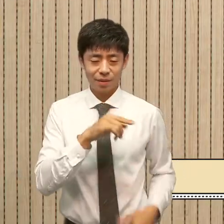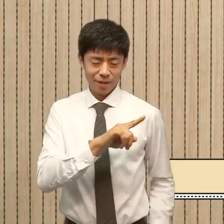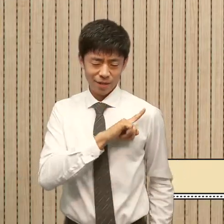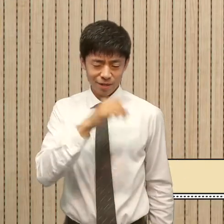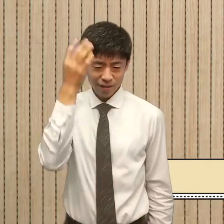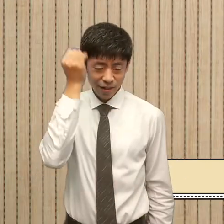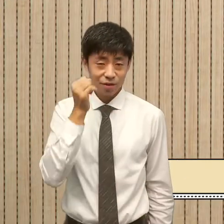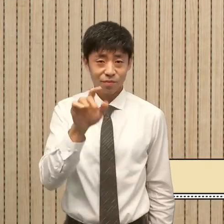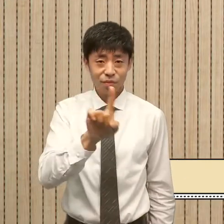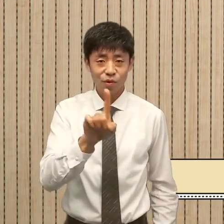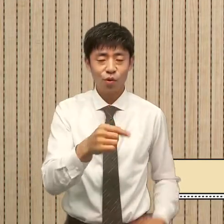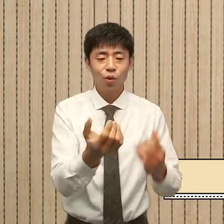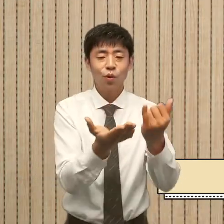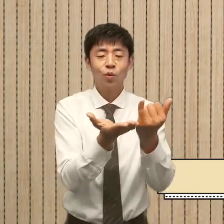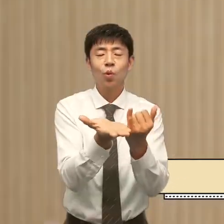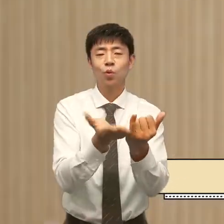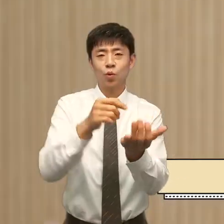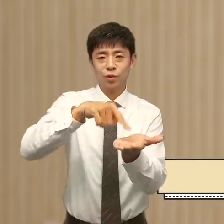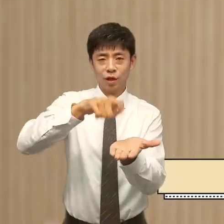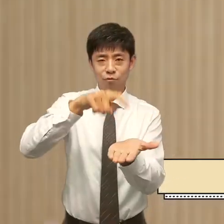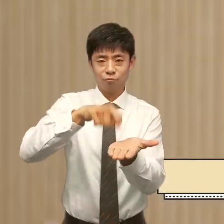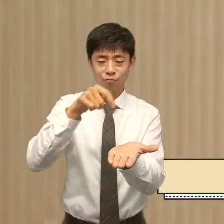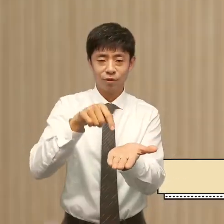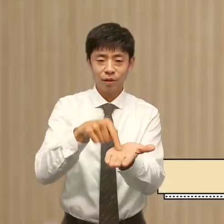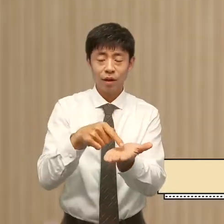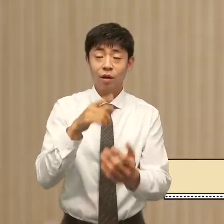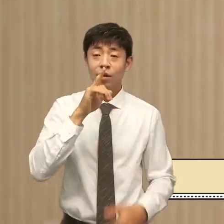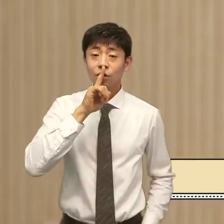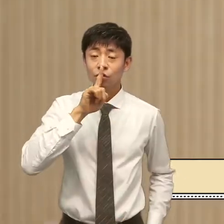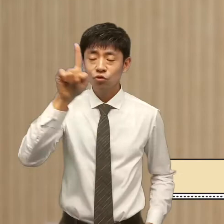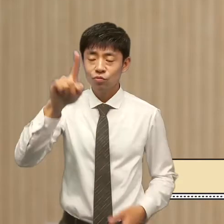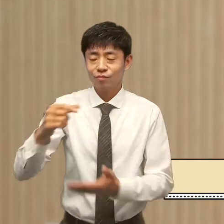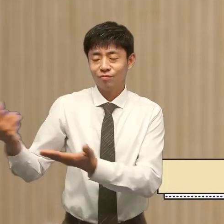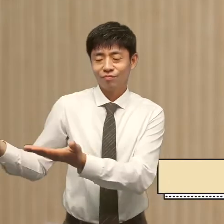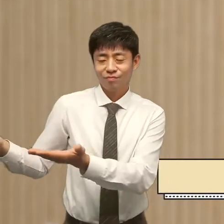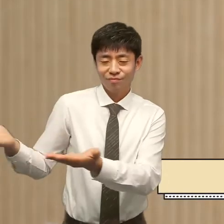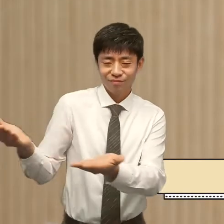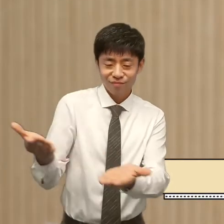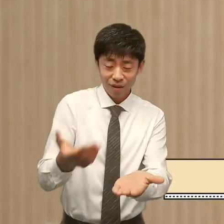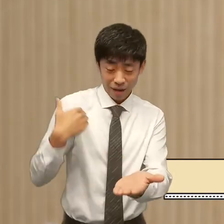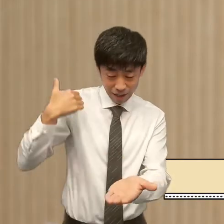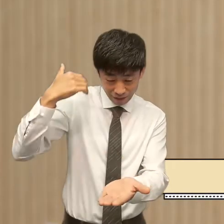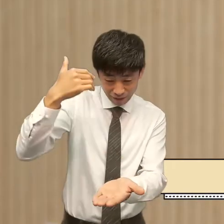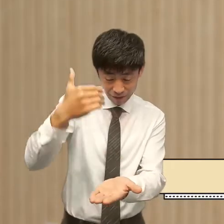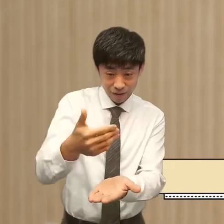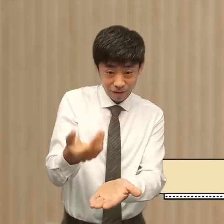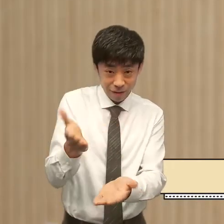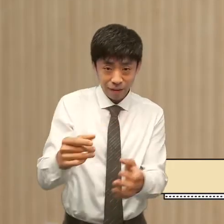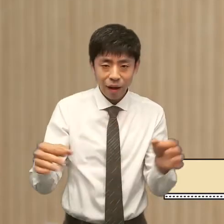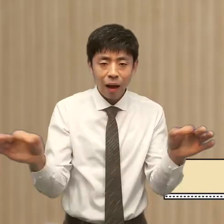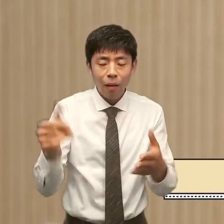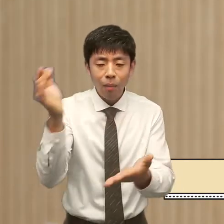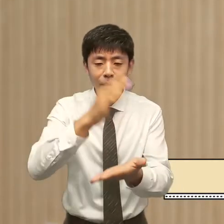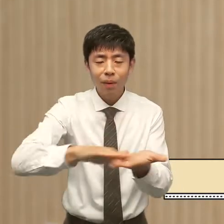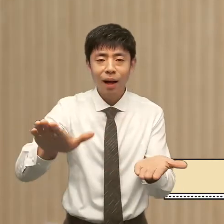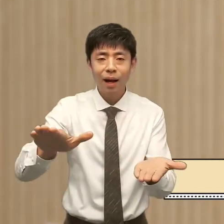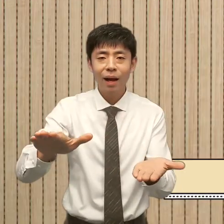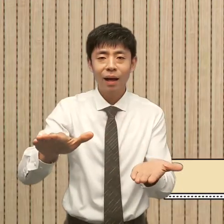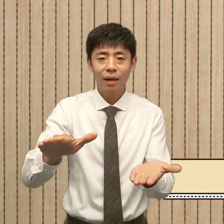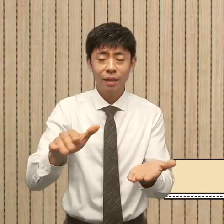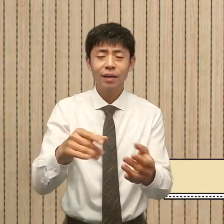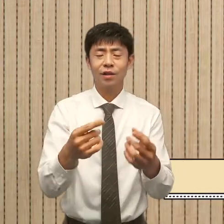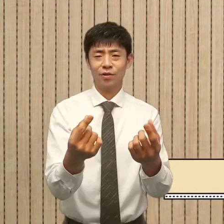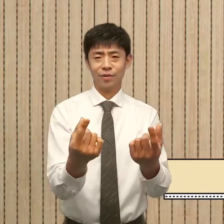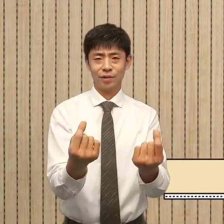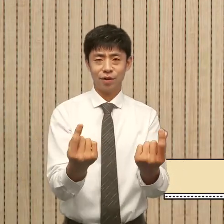기억에 남는 거는 이제 독도새우인데요. 진짜 내놓자마자 순식간에 1분도 안 돼가지고 다 사라진 적이 있었거든요.